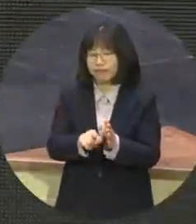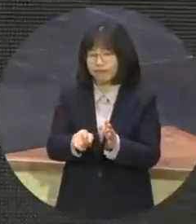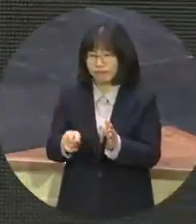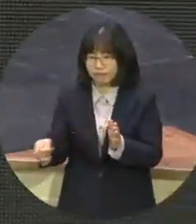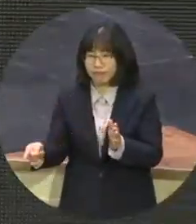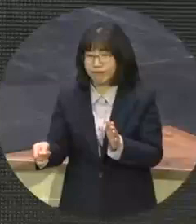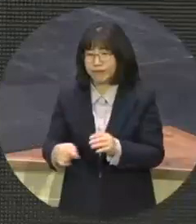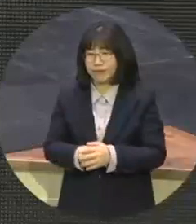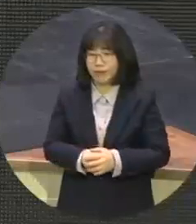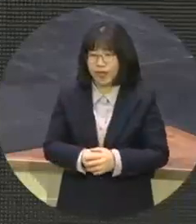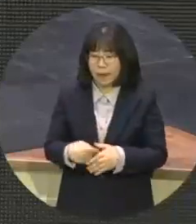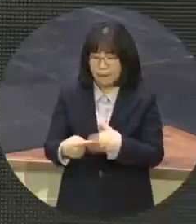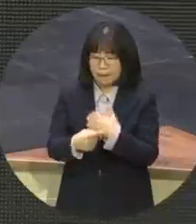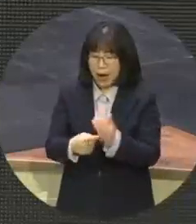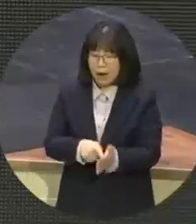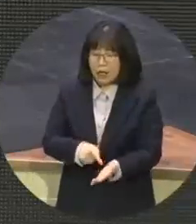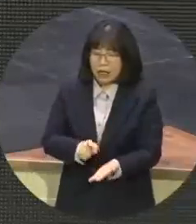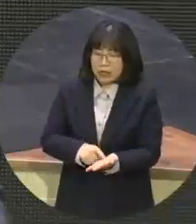생겼어요.